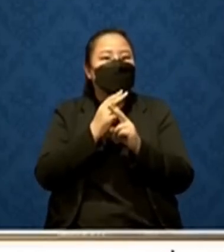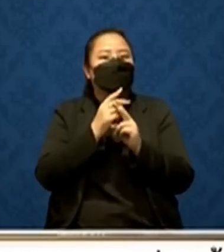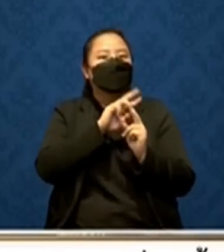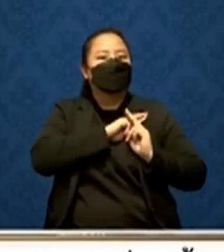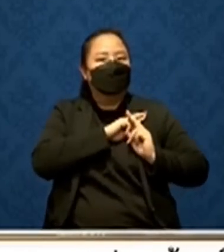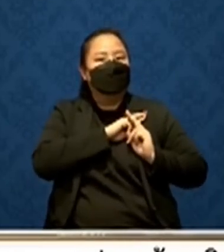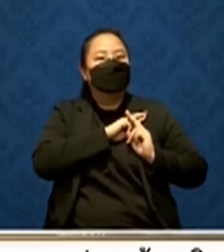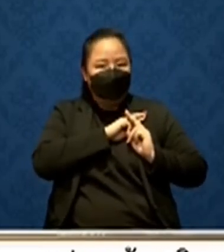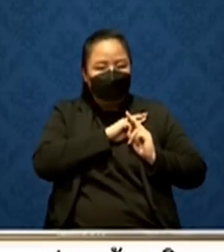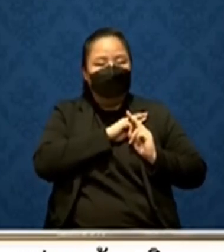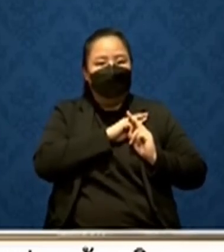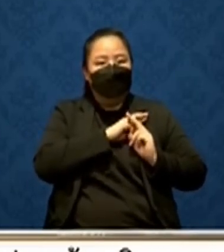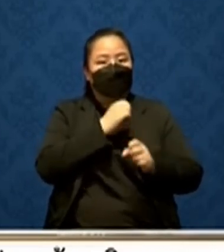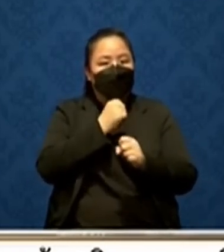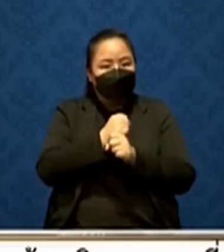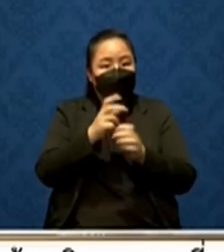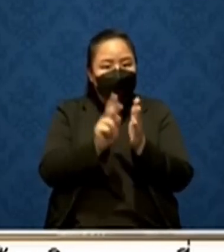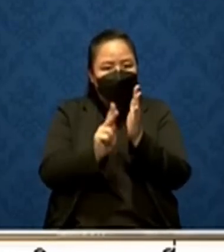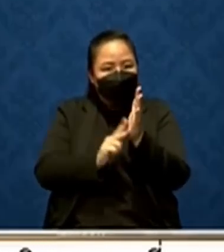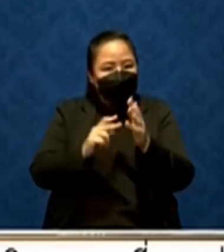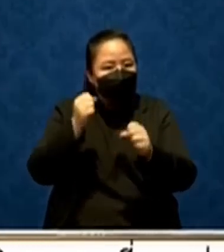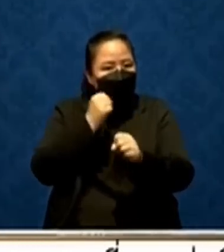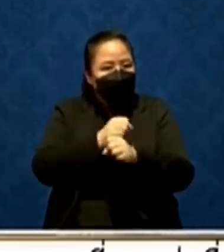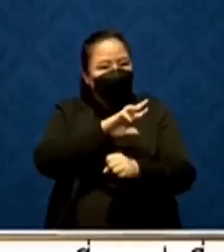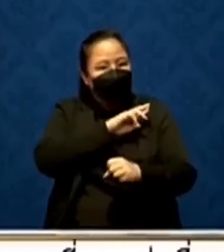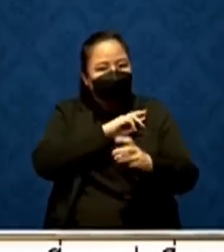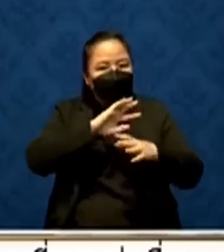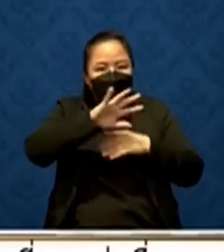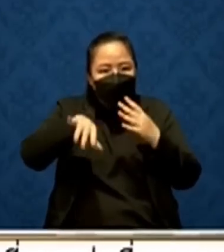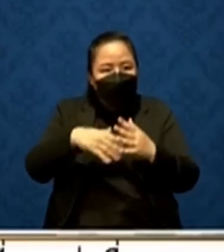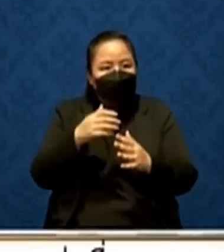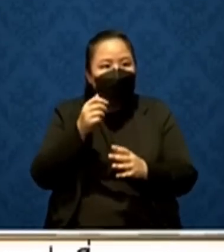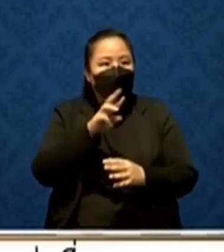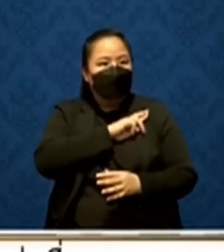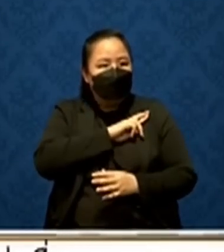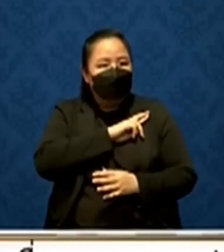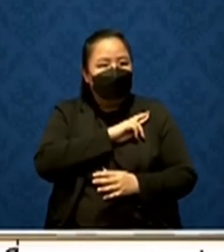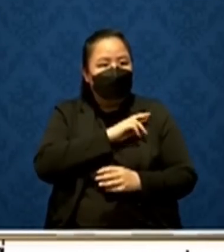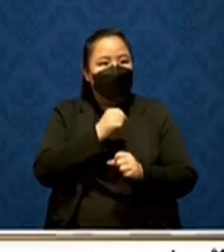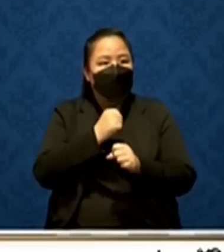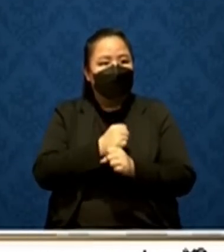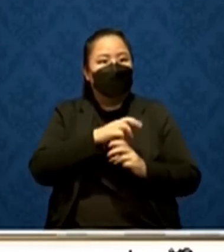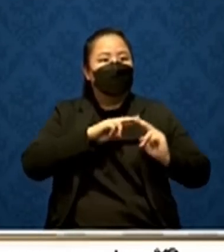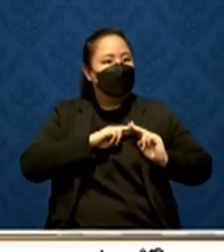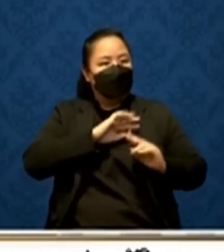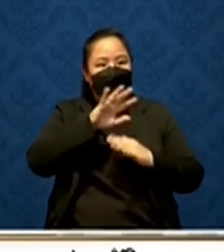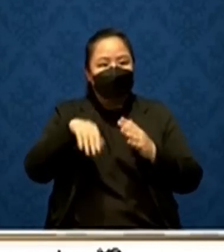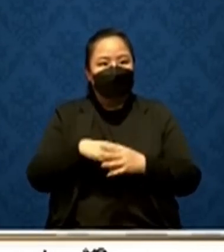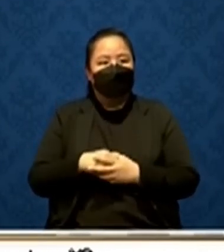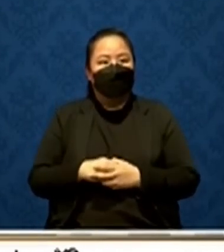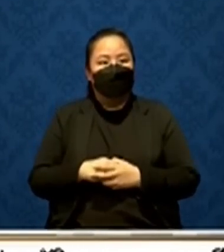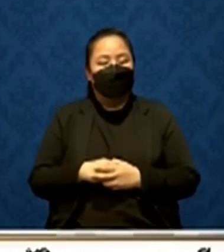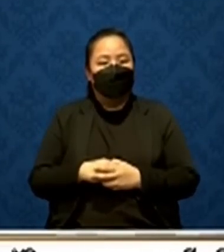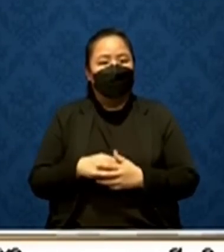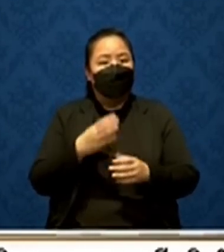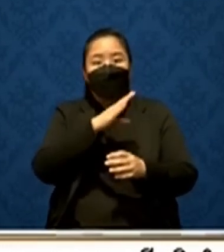จะบังคับใช้กฎหมายในฐานะฝ่ายบริหารเองตีความกฎหมายเองแทนฝ่ายตุลาการไม่เรียกเผด็จการ